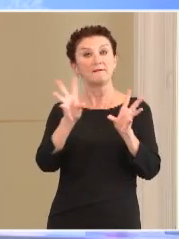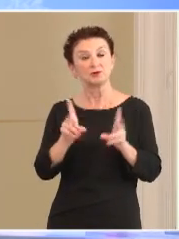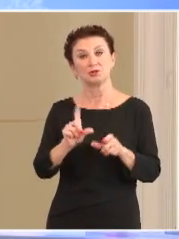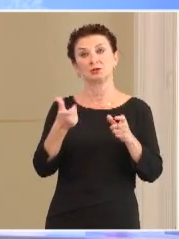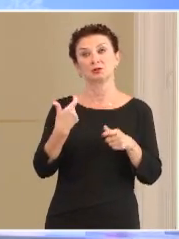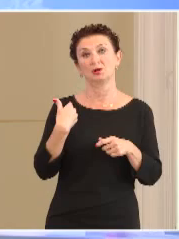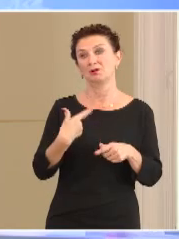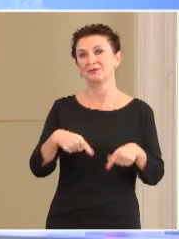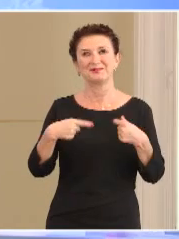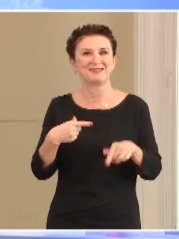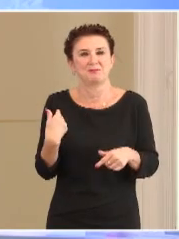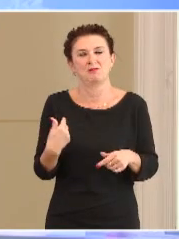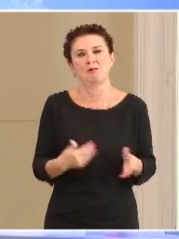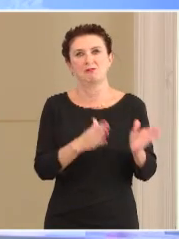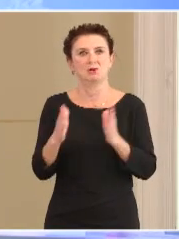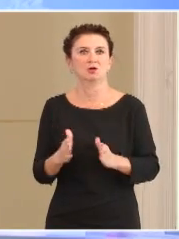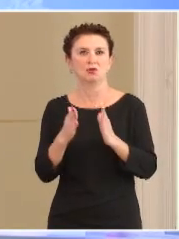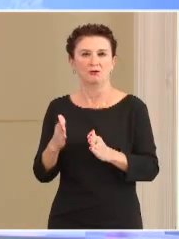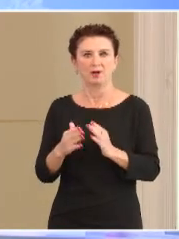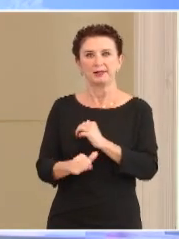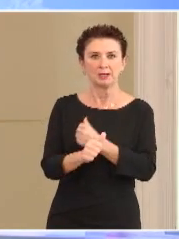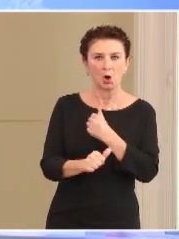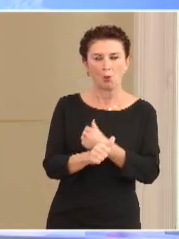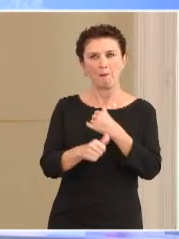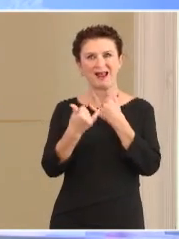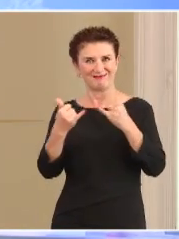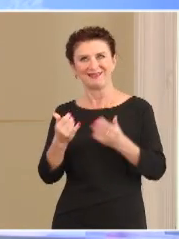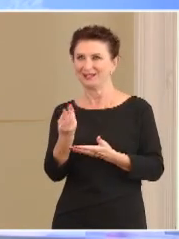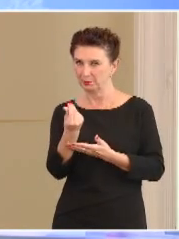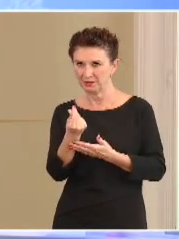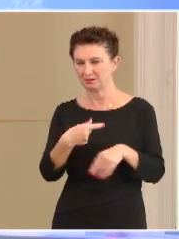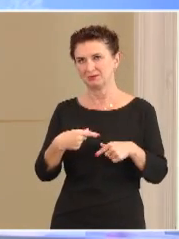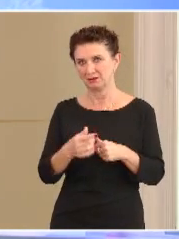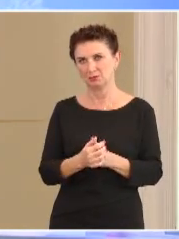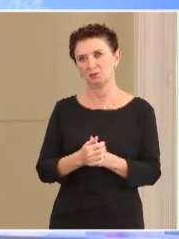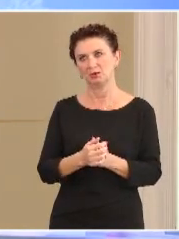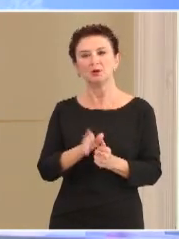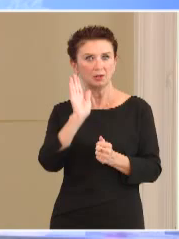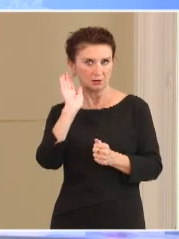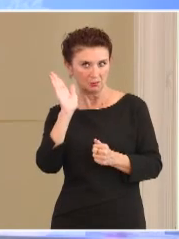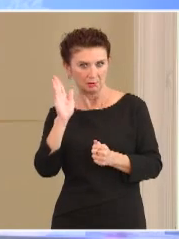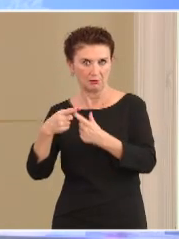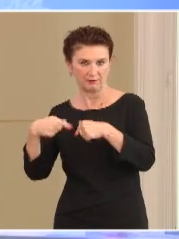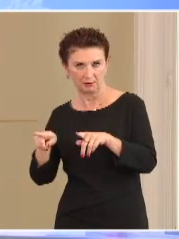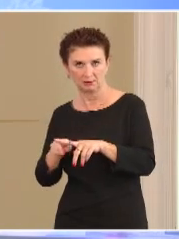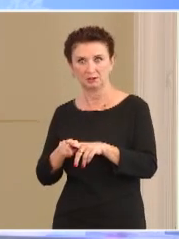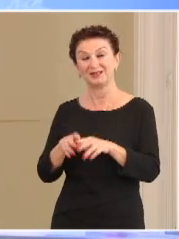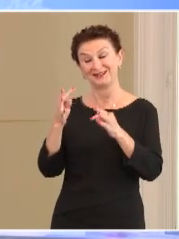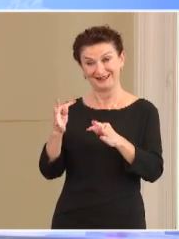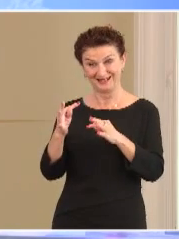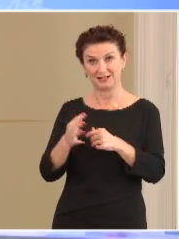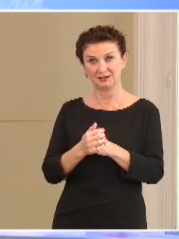względem dokumentacyjnym, mają zabezpieczone środki. Generalna Dyrekcja Dróg Krajowych i Autostrad już przystępuje do tego, aby